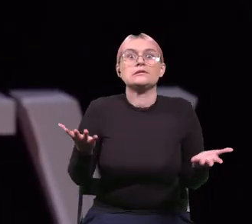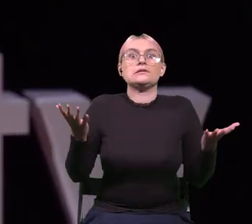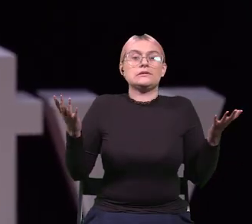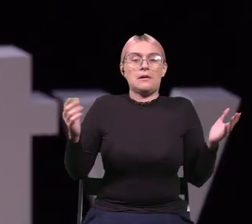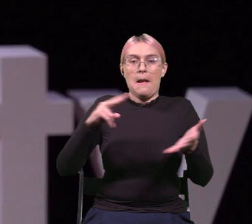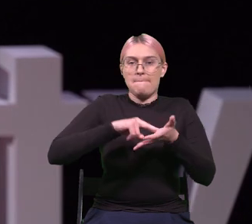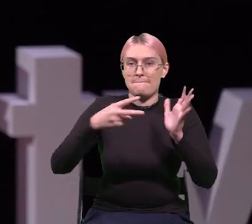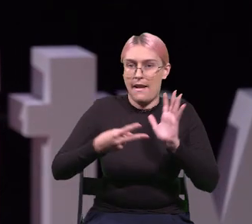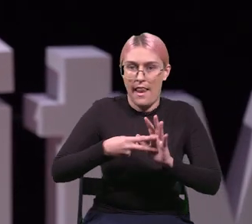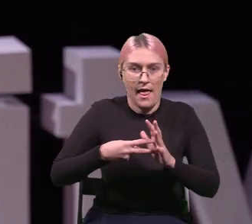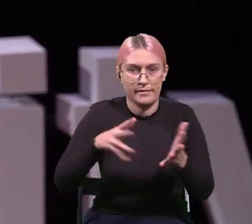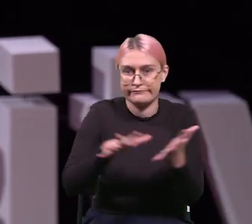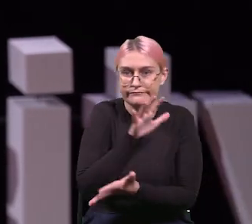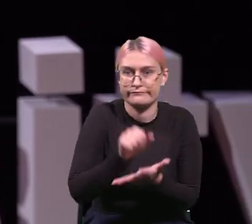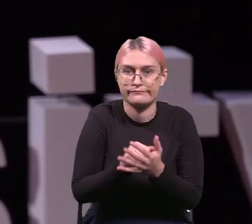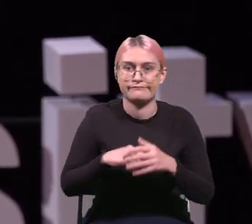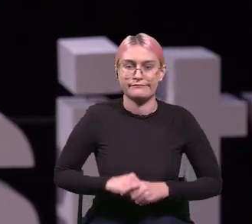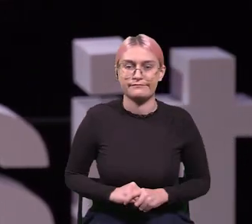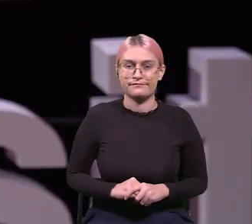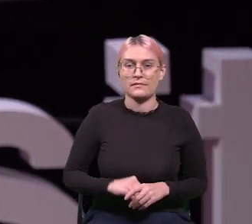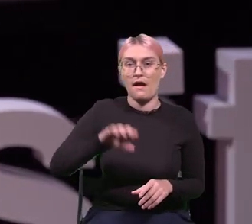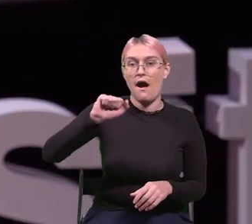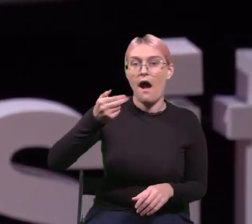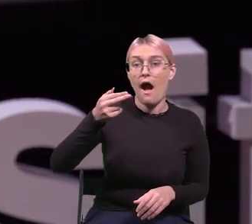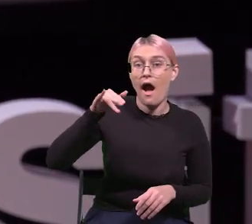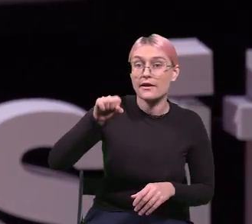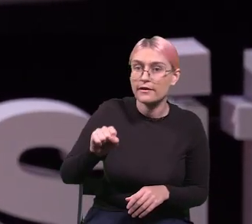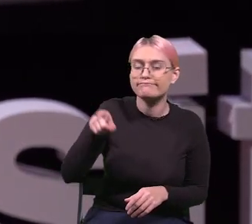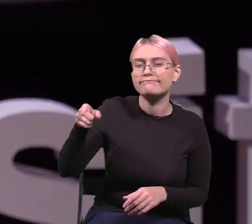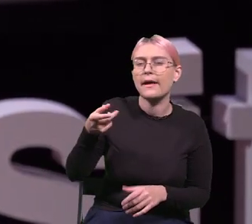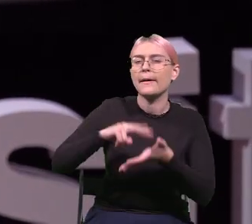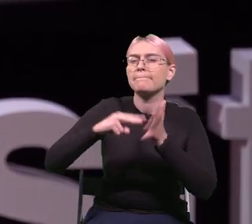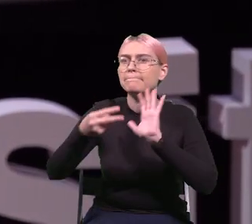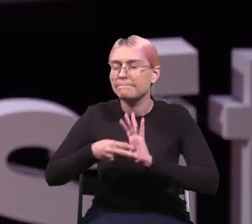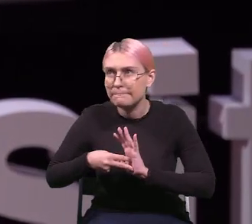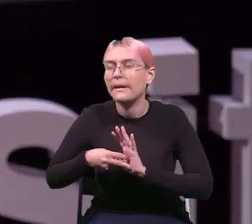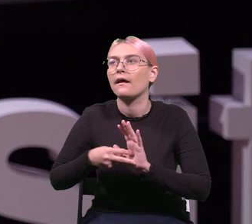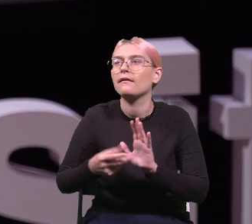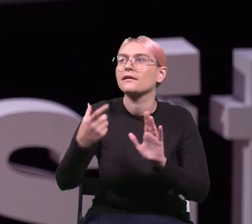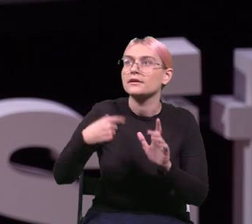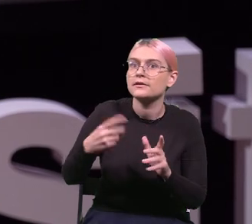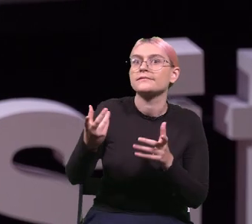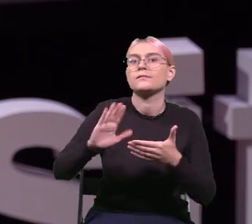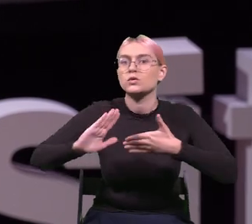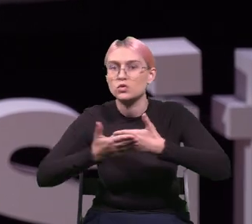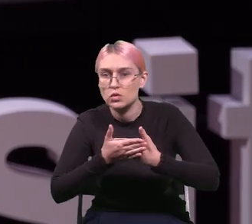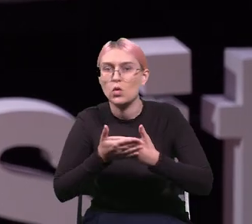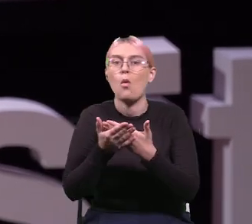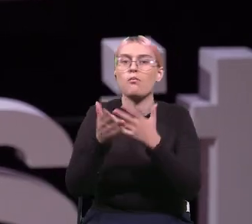ślubu, posiadania dzieci, założenia rodziny. Kiedy jednak jej narzeczony odszedł od niej tuż przed